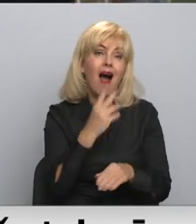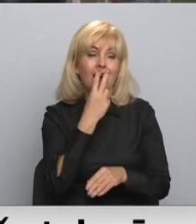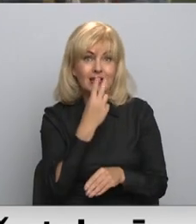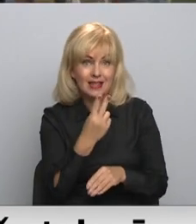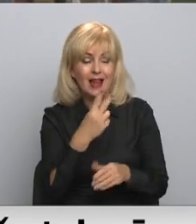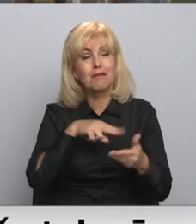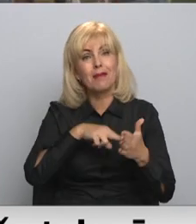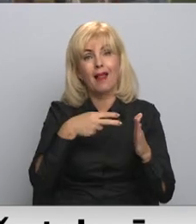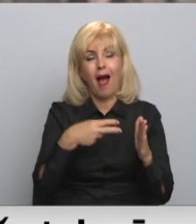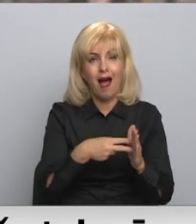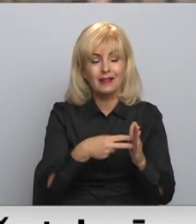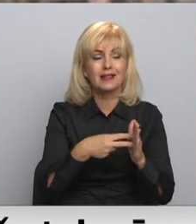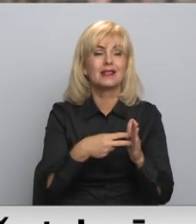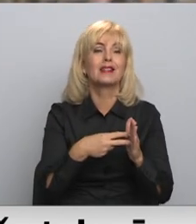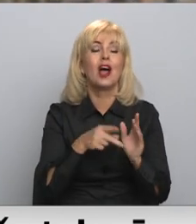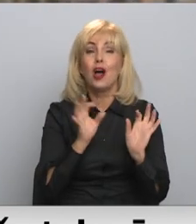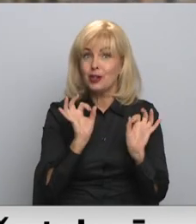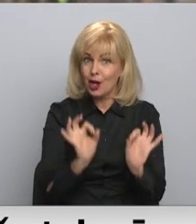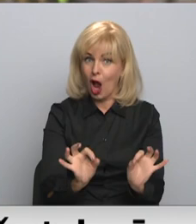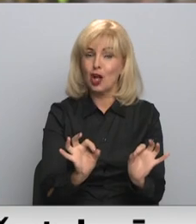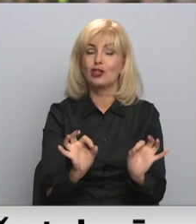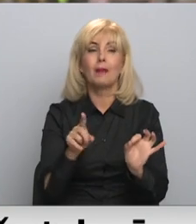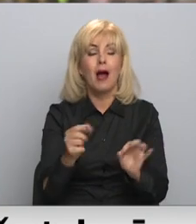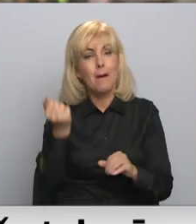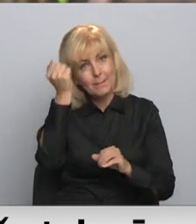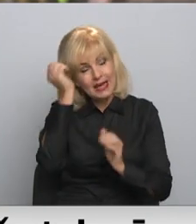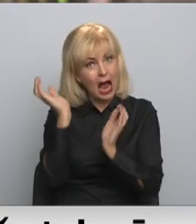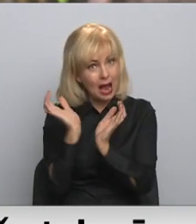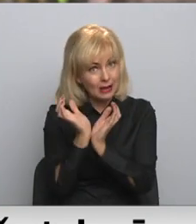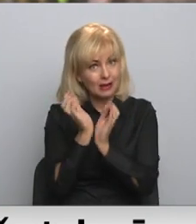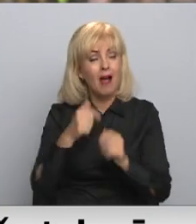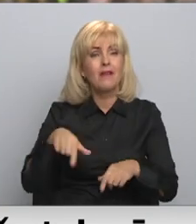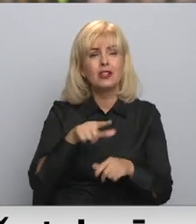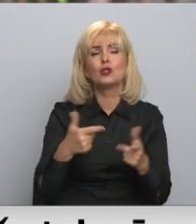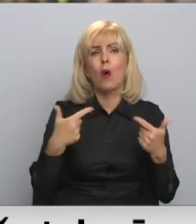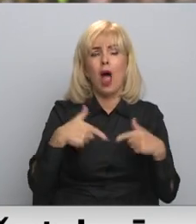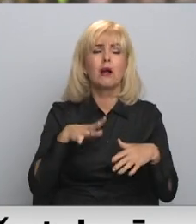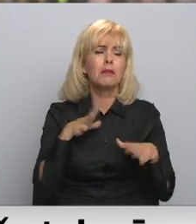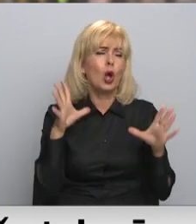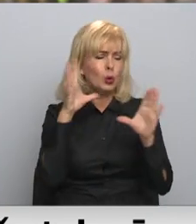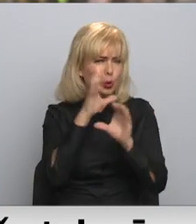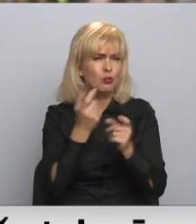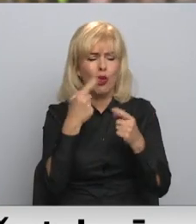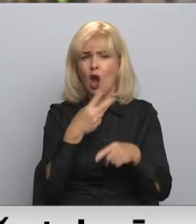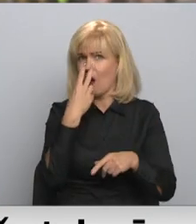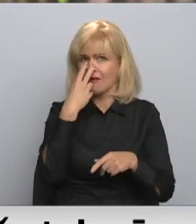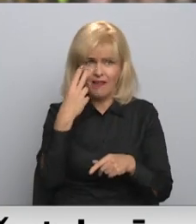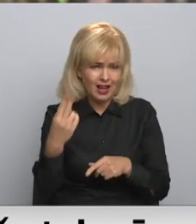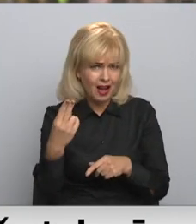tas plāns ir, ka tiešām šis te piemineklis, kas visu laiku ir tumšajā laikā tumšs,